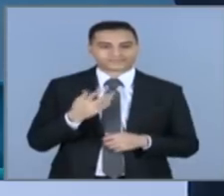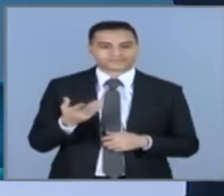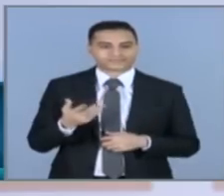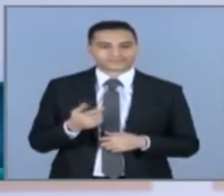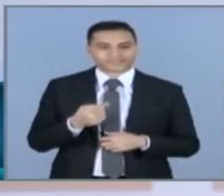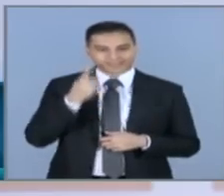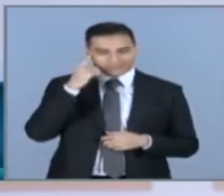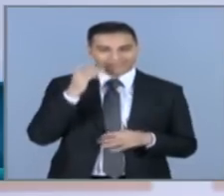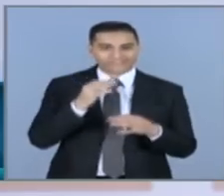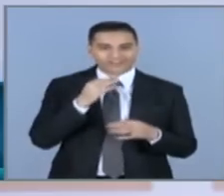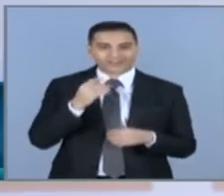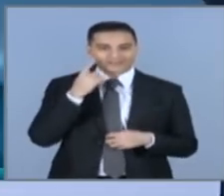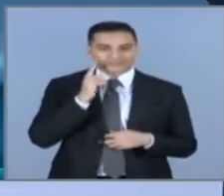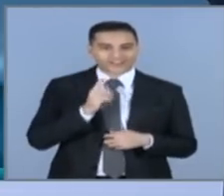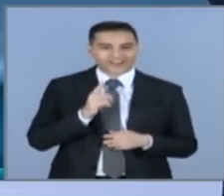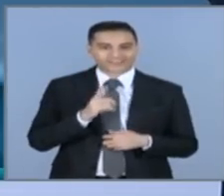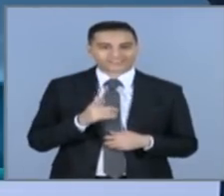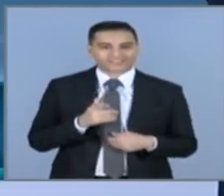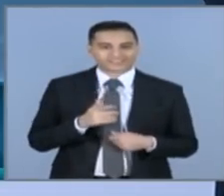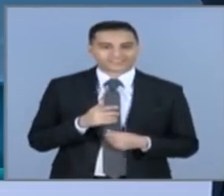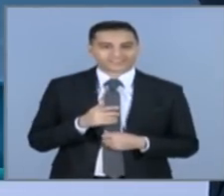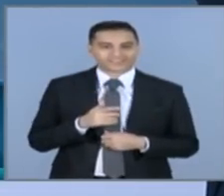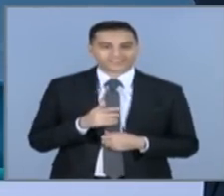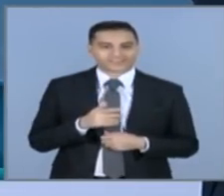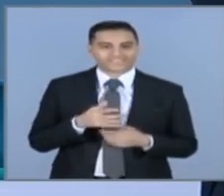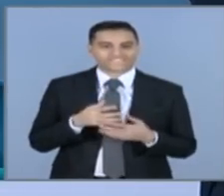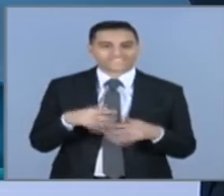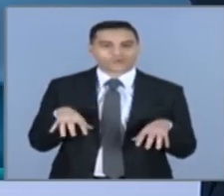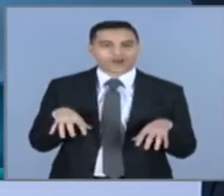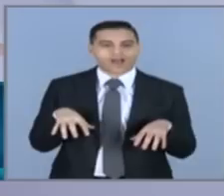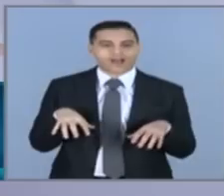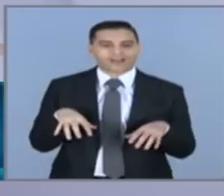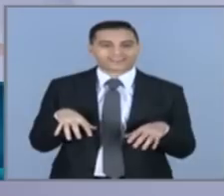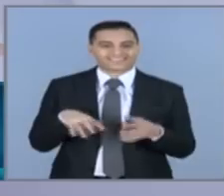انت كل ده بتفكر الفراق. الفراق.